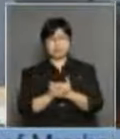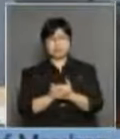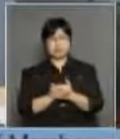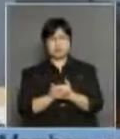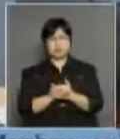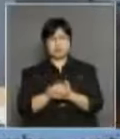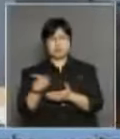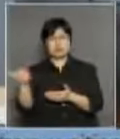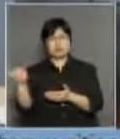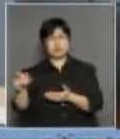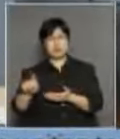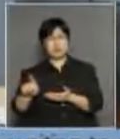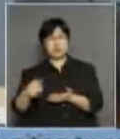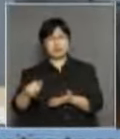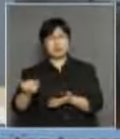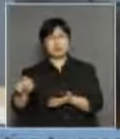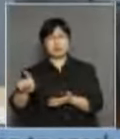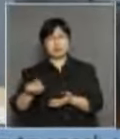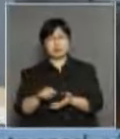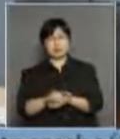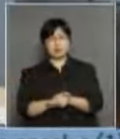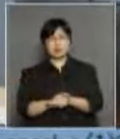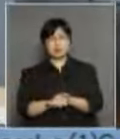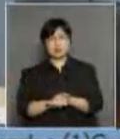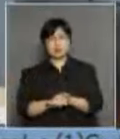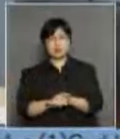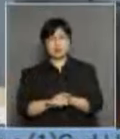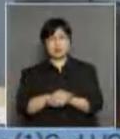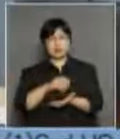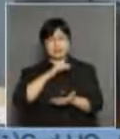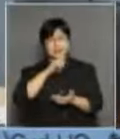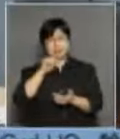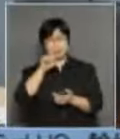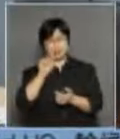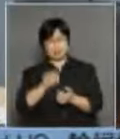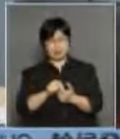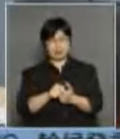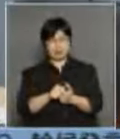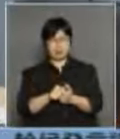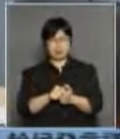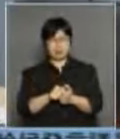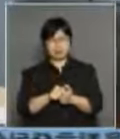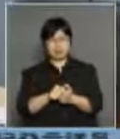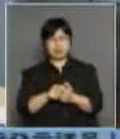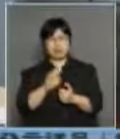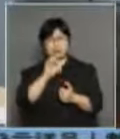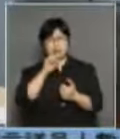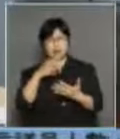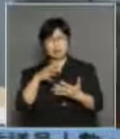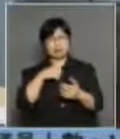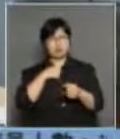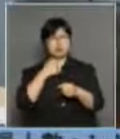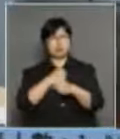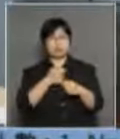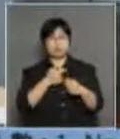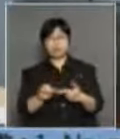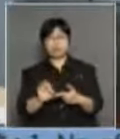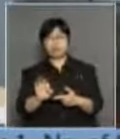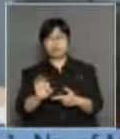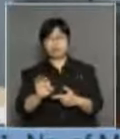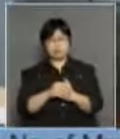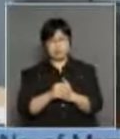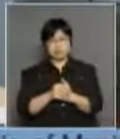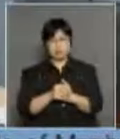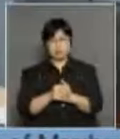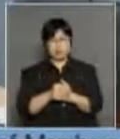現在走了去哪裡？這句還不是魏明體說完之後都沒有做過事的，是不